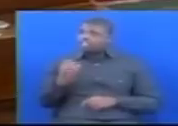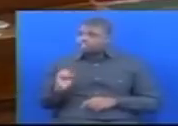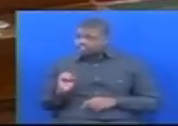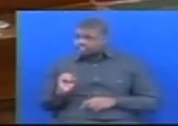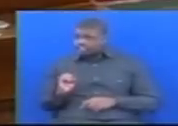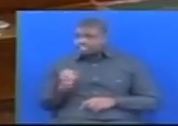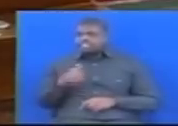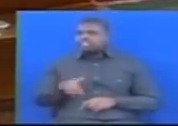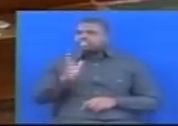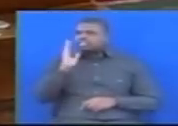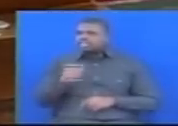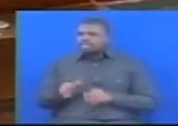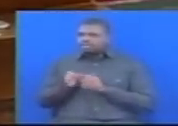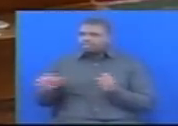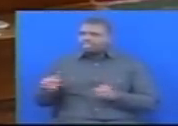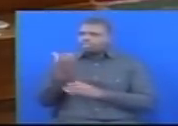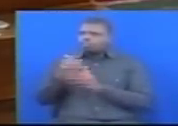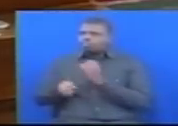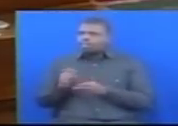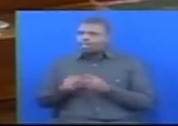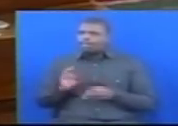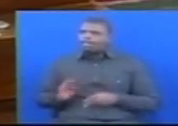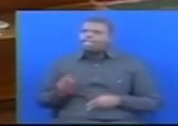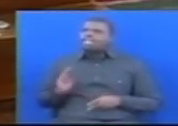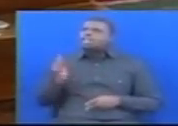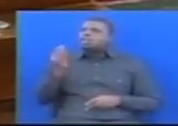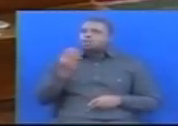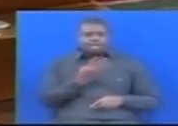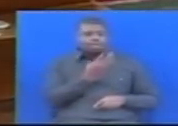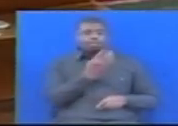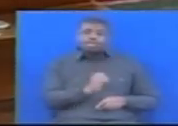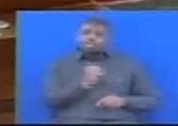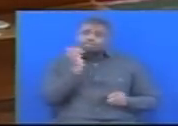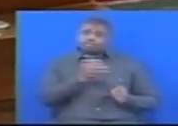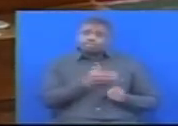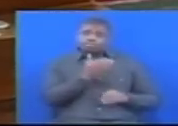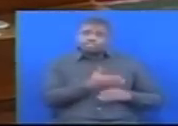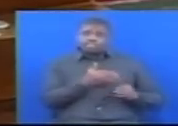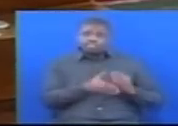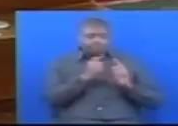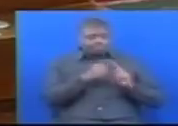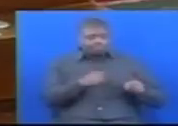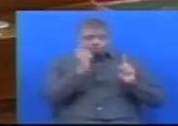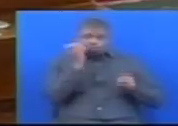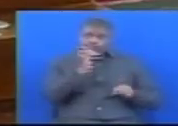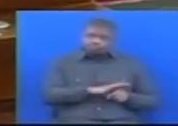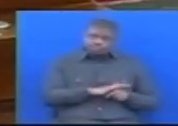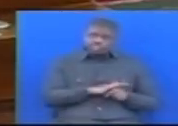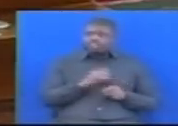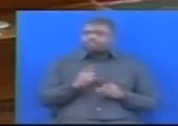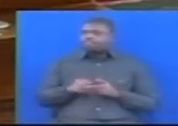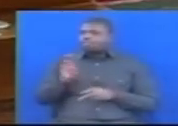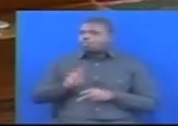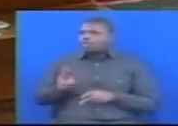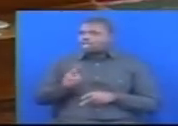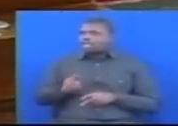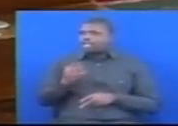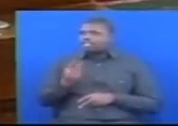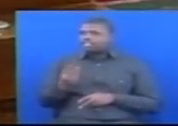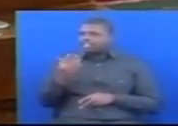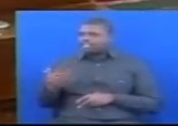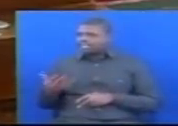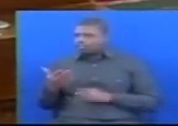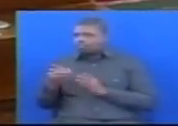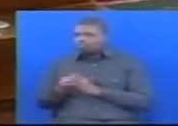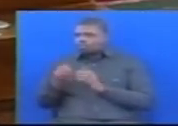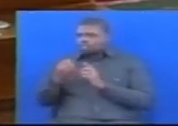2019-2020, serikali imetenga jumla ya shilingi bilioni 40 kwa ajili ya ujenzi wa vyuo vya ufundi stadi kwa wilaya 25